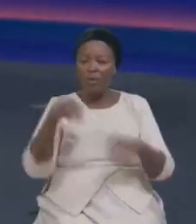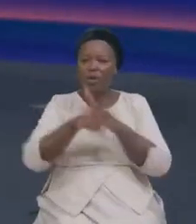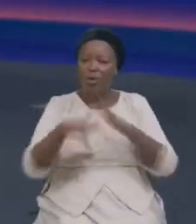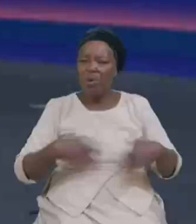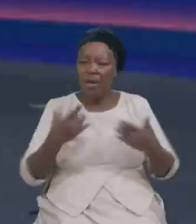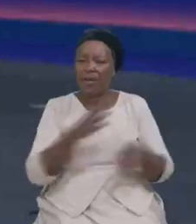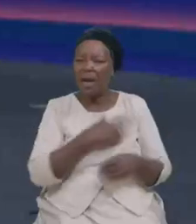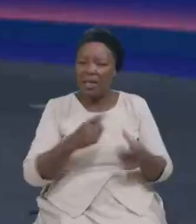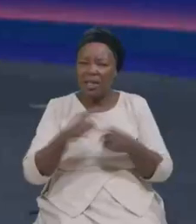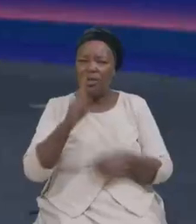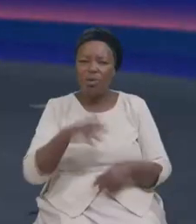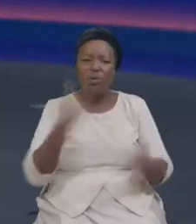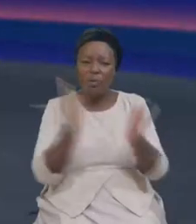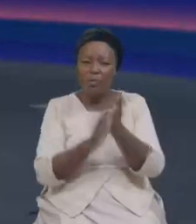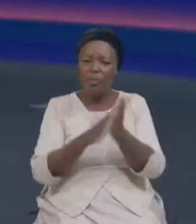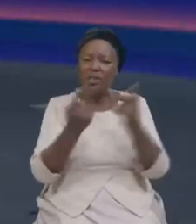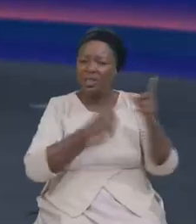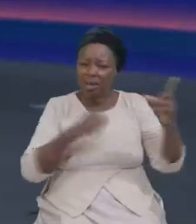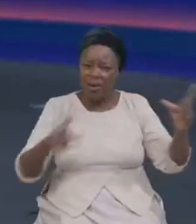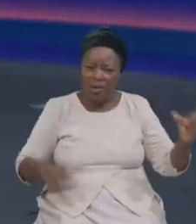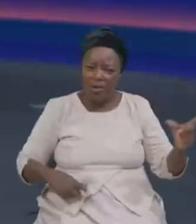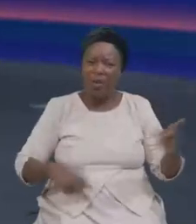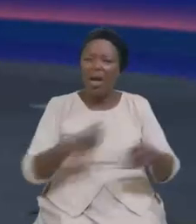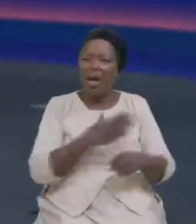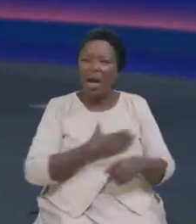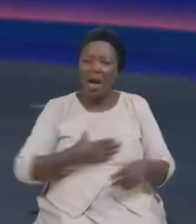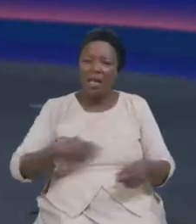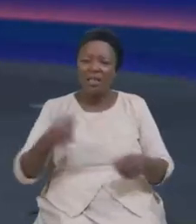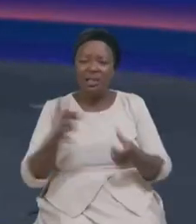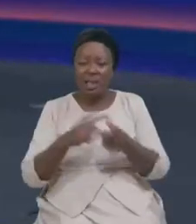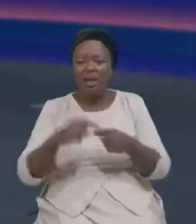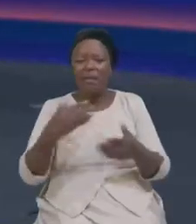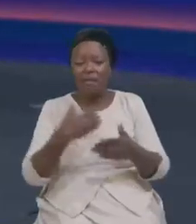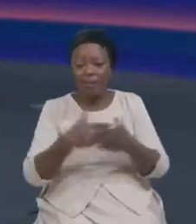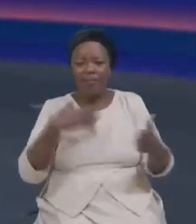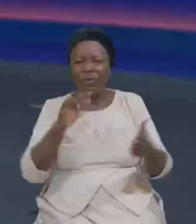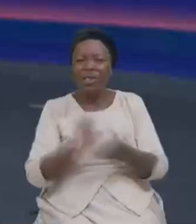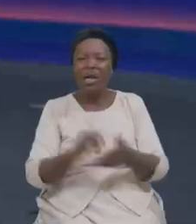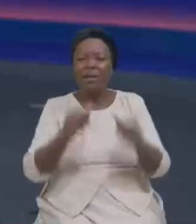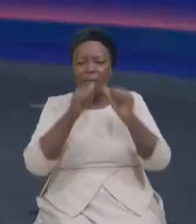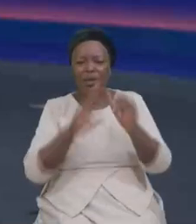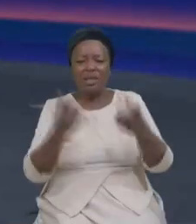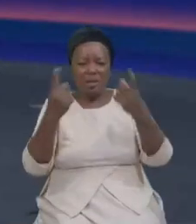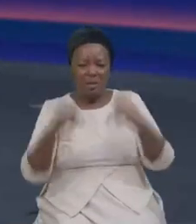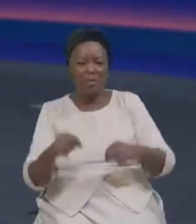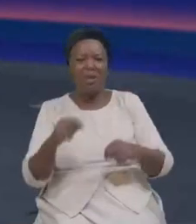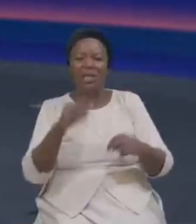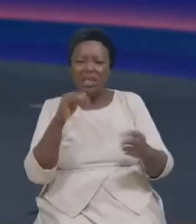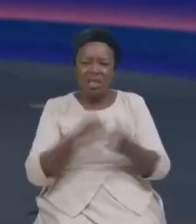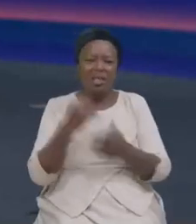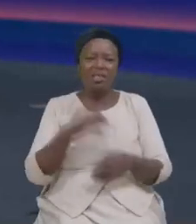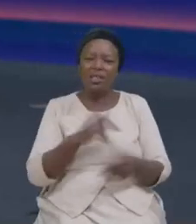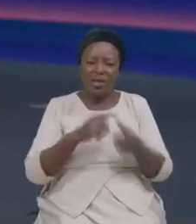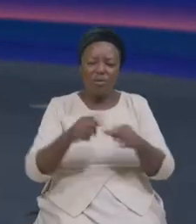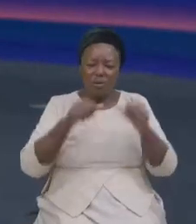Et tu vas louer l'Éternel avant que la bénédiction ne vienne. Alors, après la bénédiction, tu vas continuer à